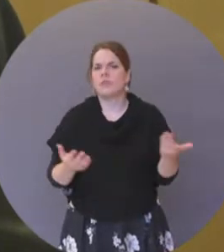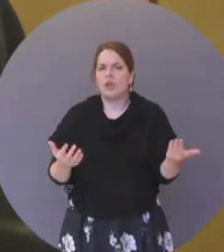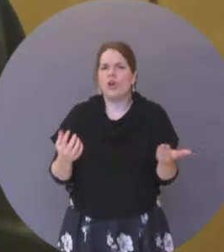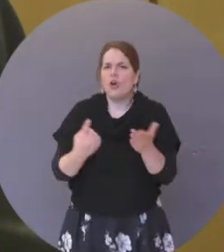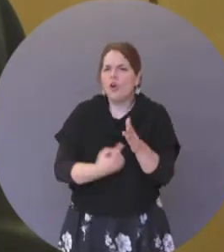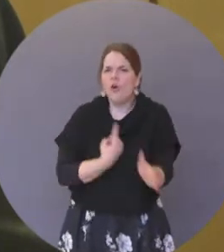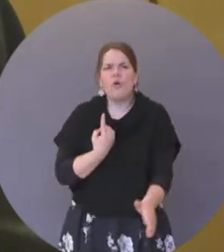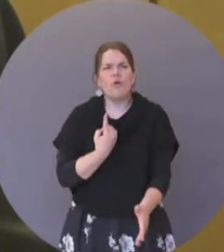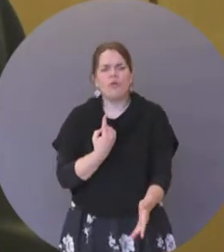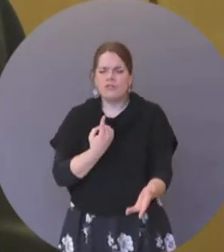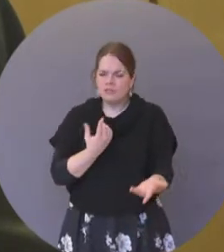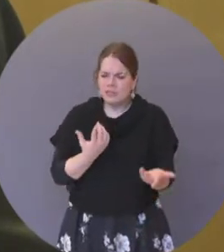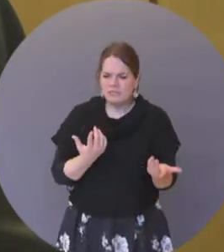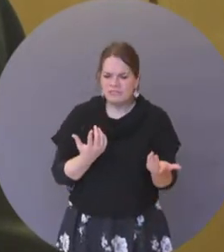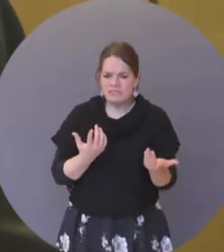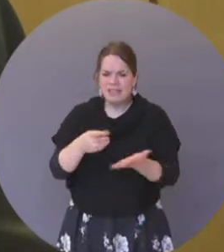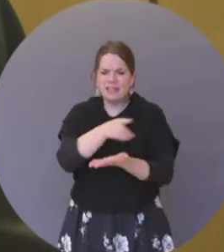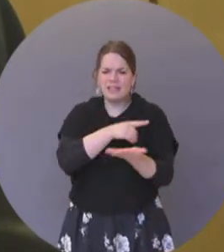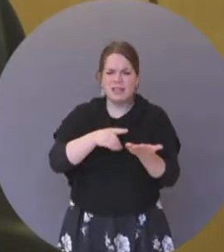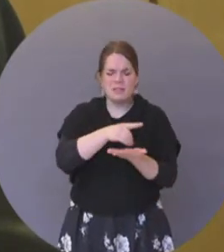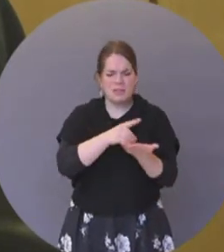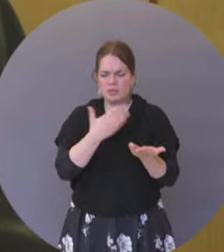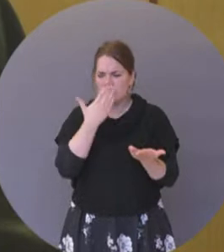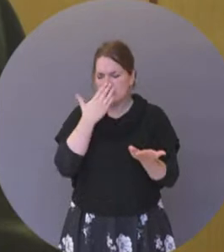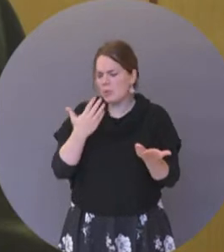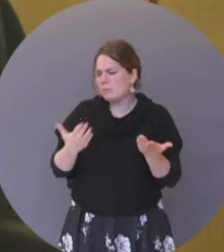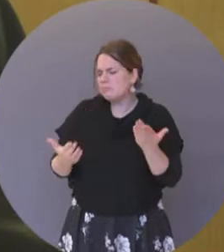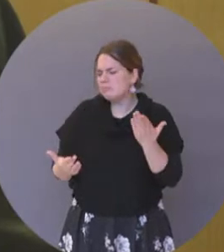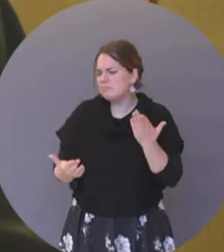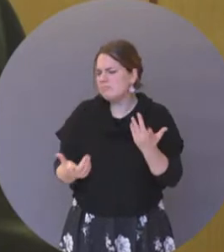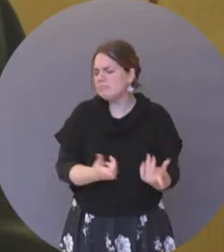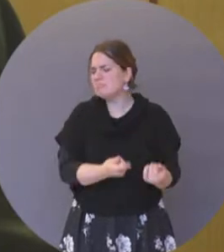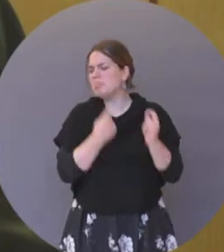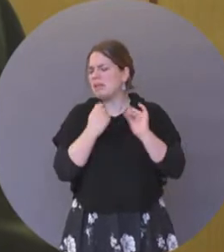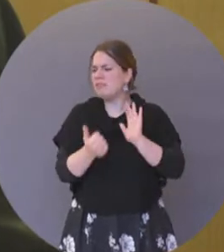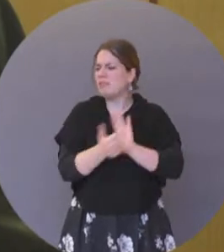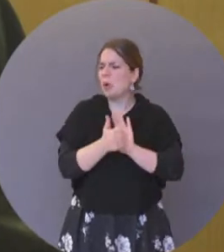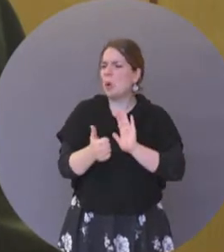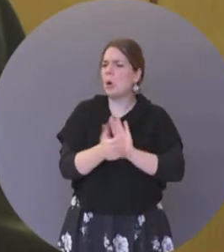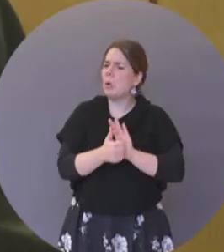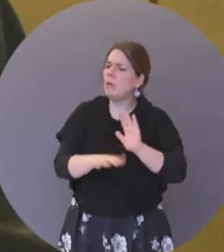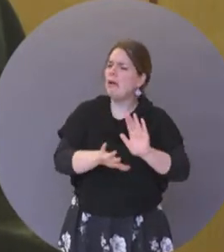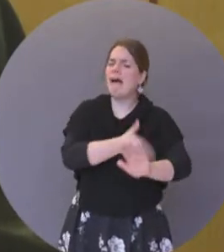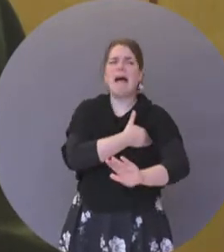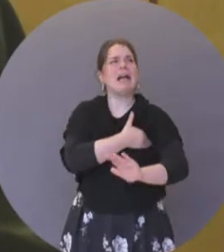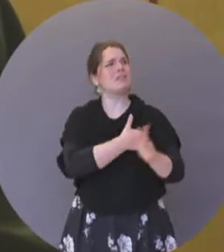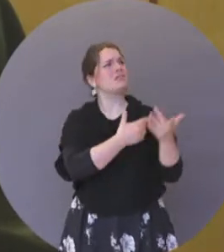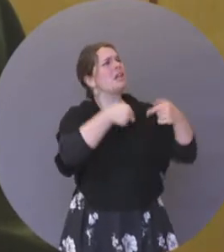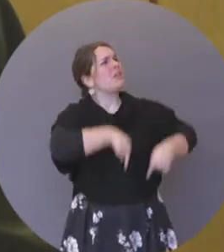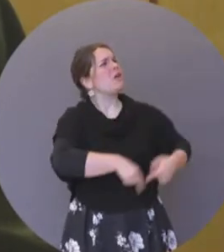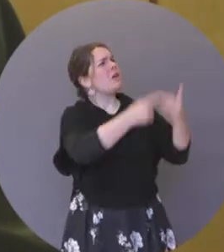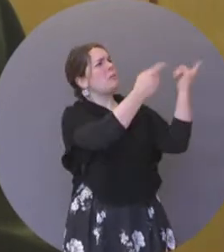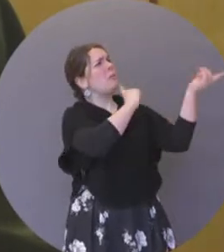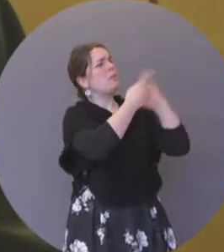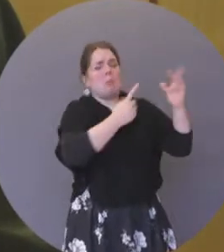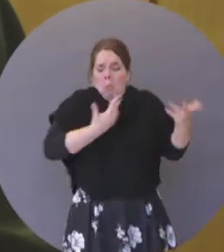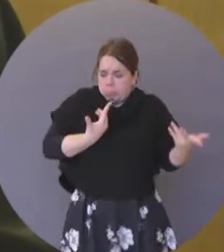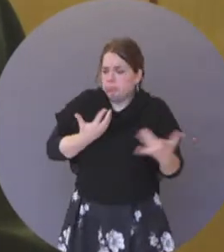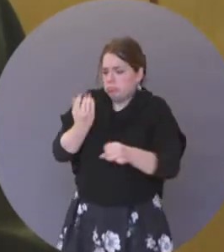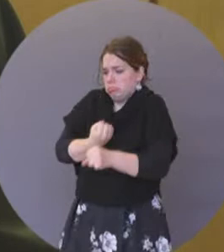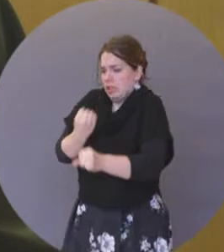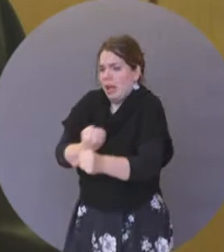simplement notre collectivité départementale un rôle d'agence d'agence du gouvernement ou bien sous-traitante de